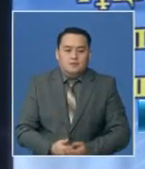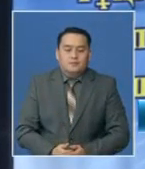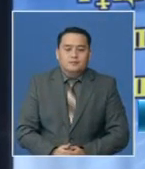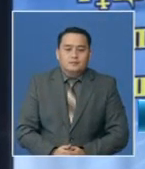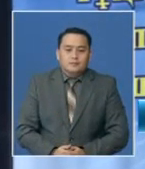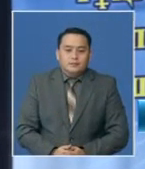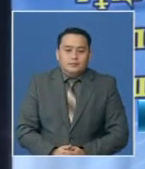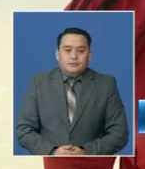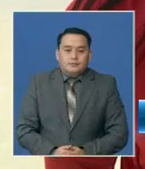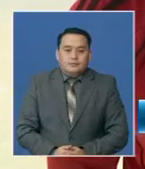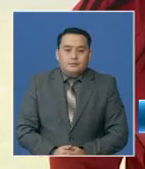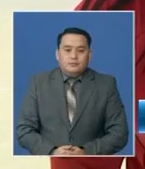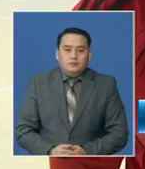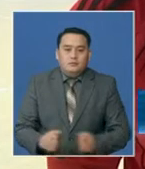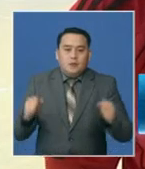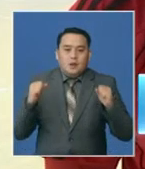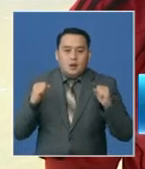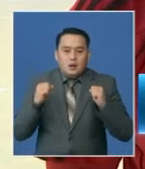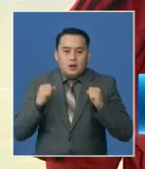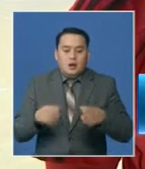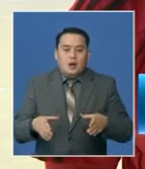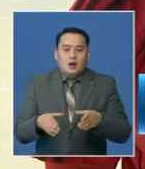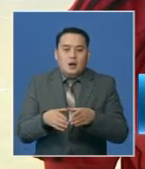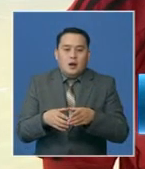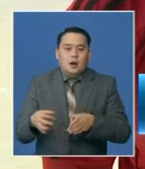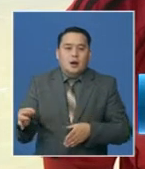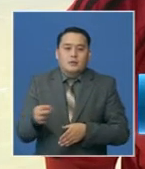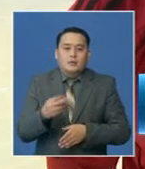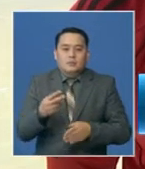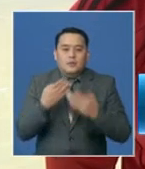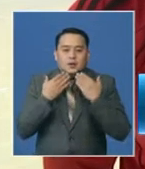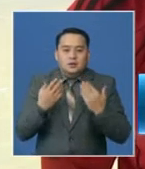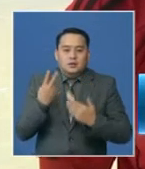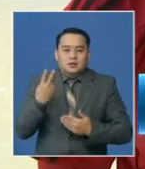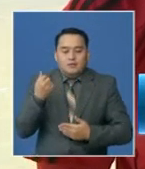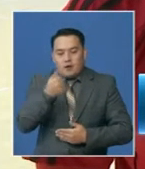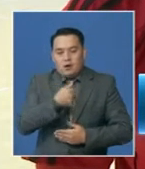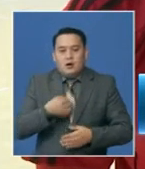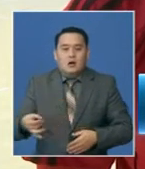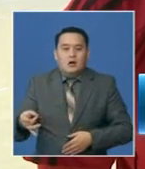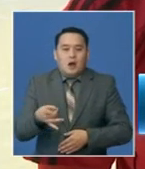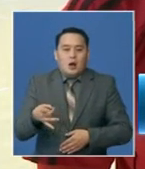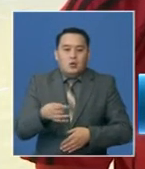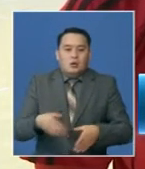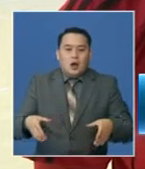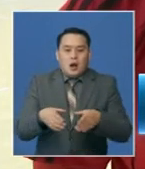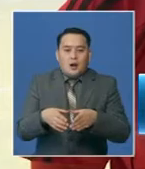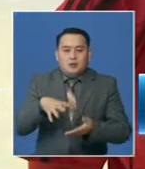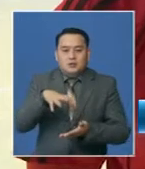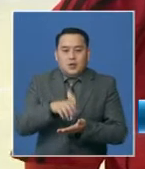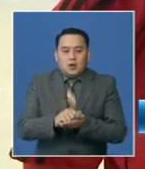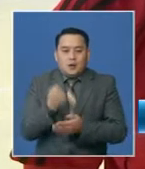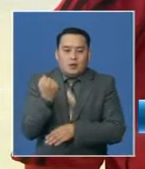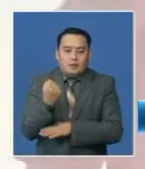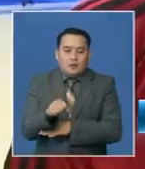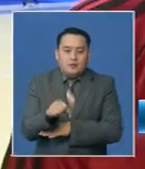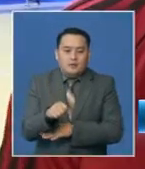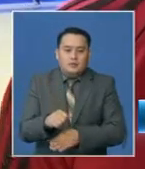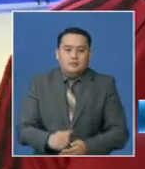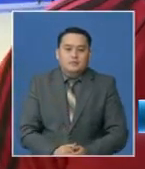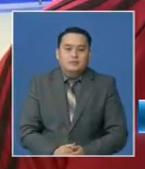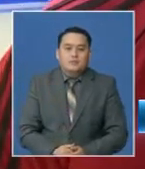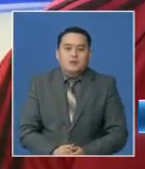хотят в своем стремлении в одном коллективе показать свой дух и свое мастерство. Ну, заодно и